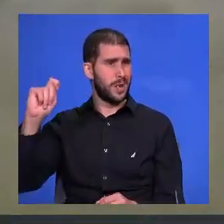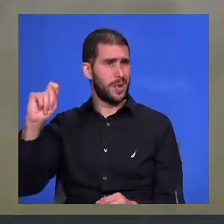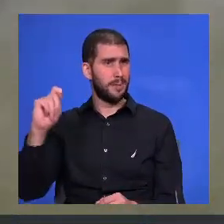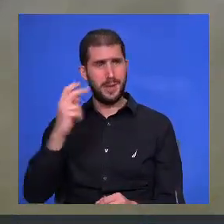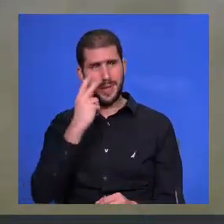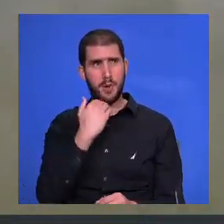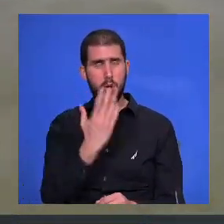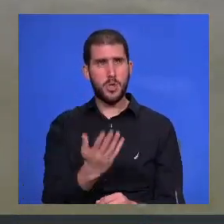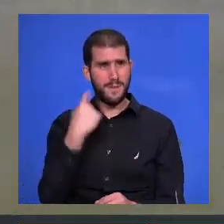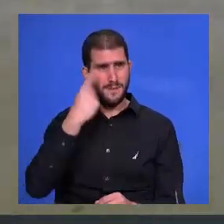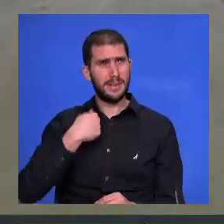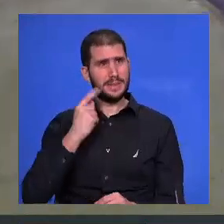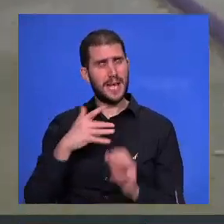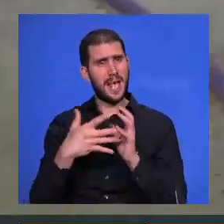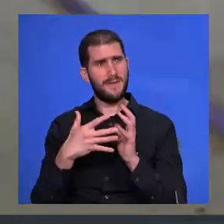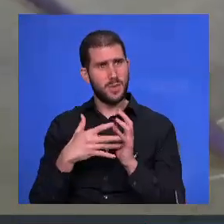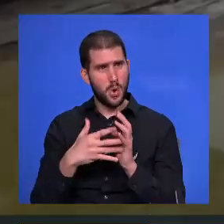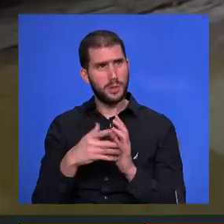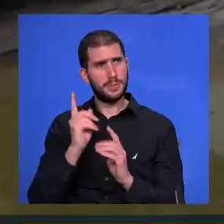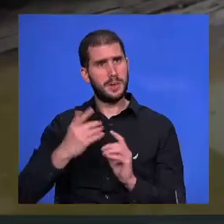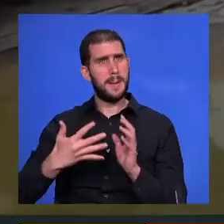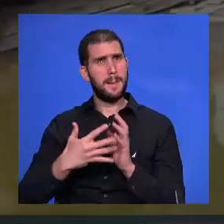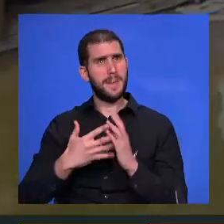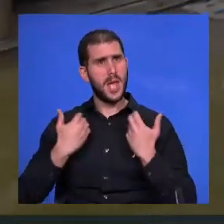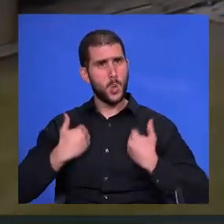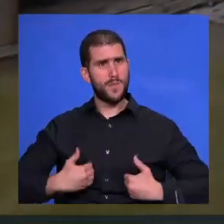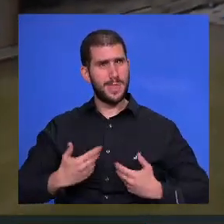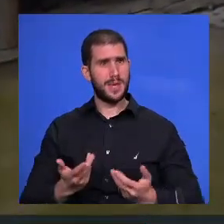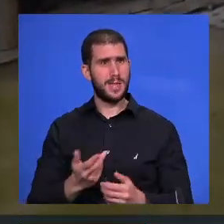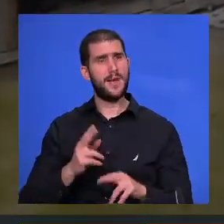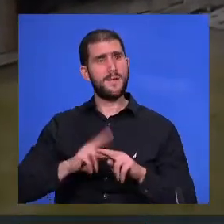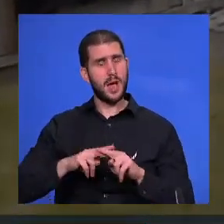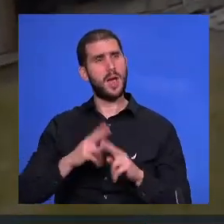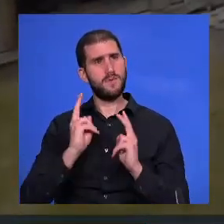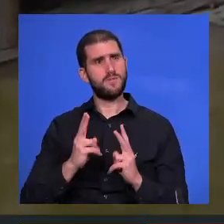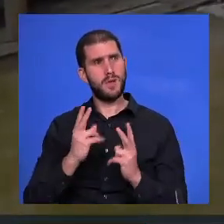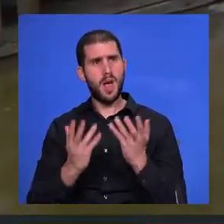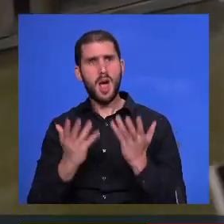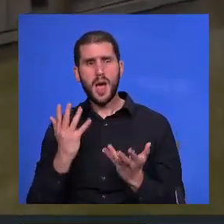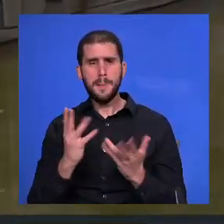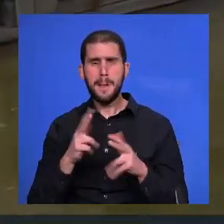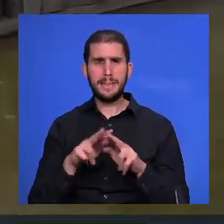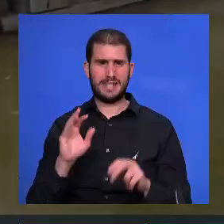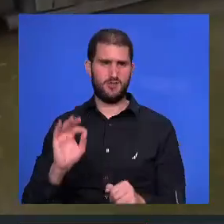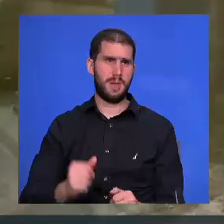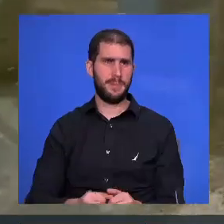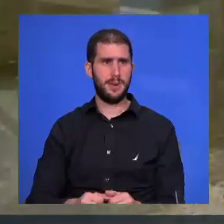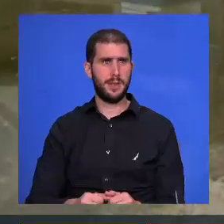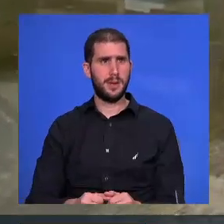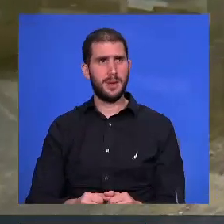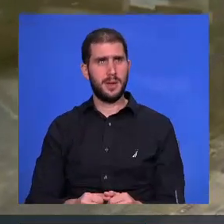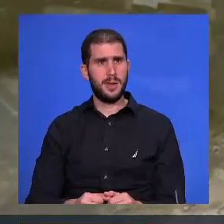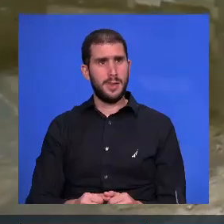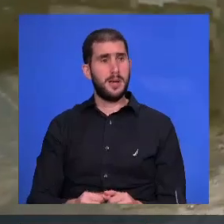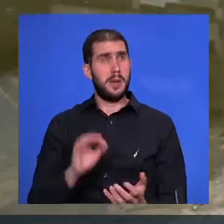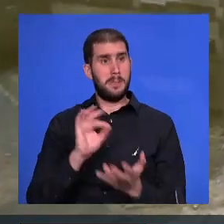לא טוב, אנחנו נצטרך לבדוק אותם, הם יעברו בדיקה גופנית ואז גם נוכל להעריך את המצב שלהם.